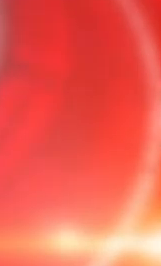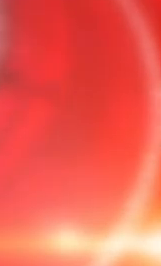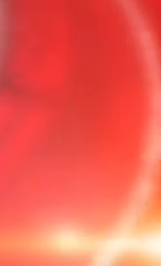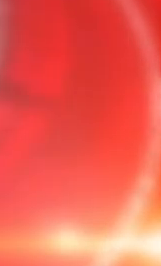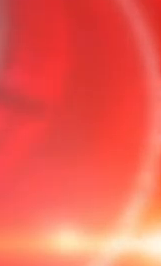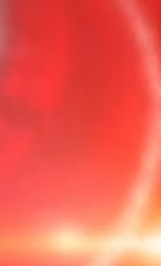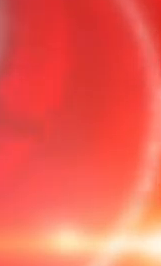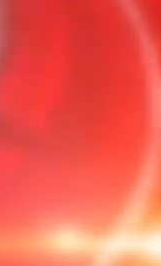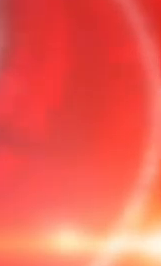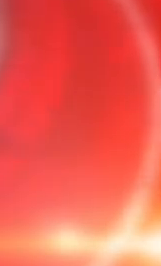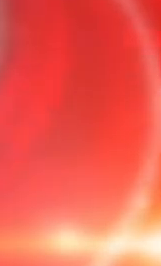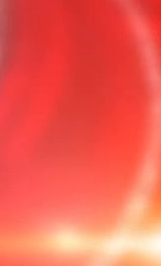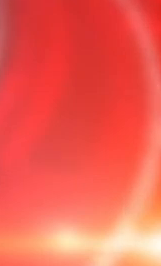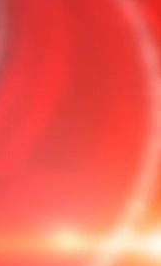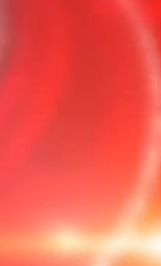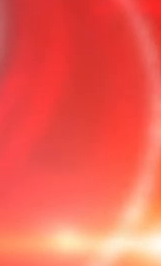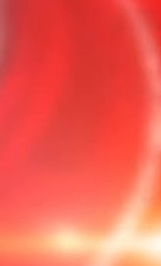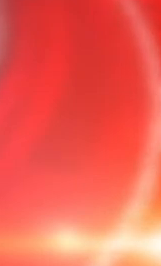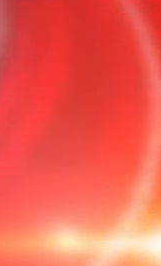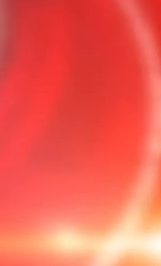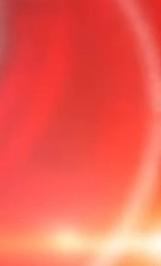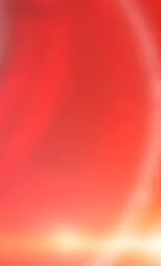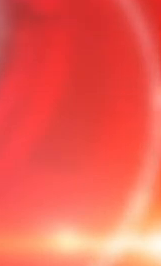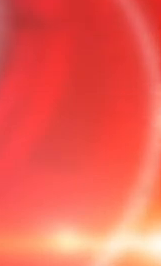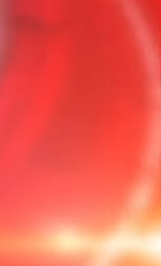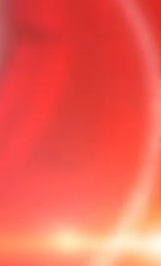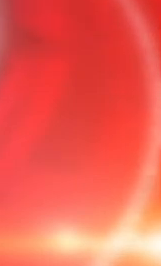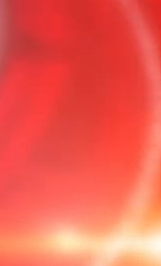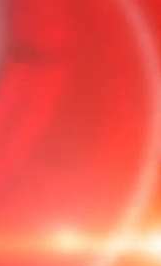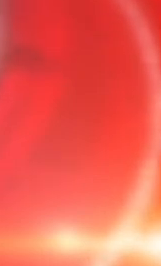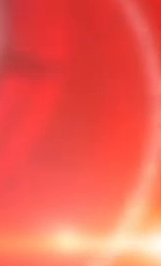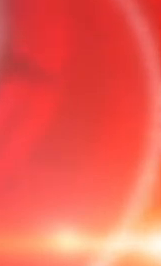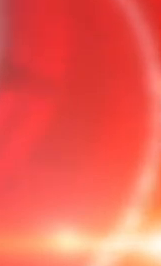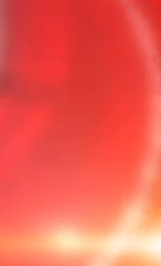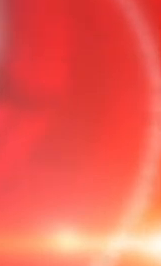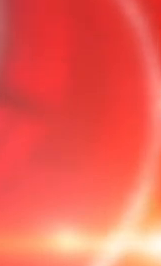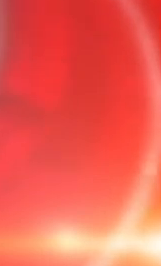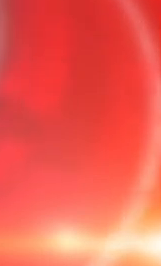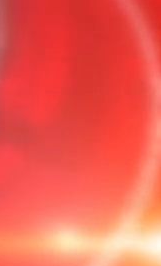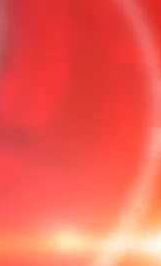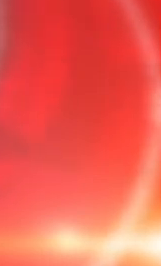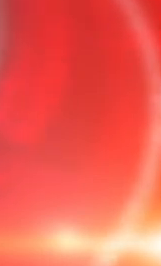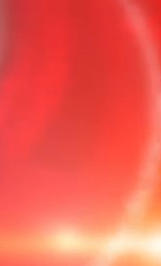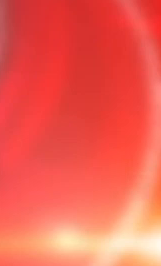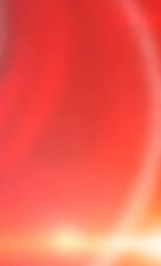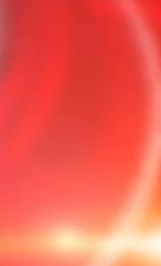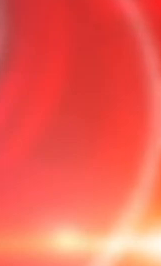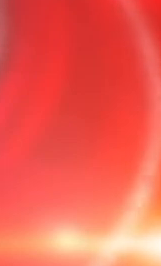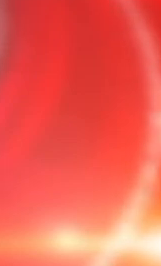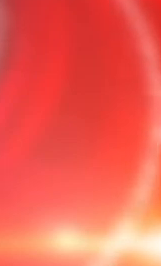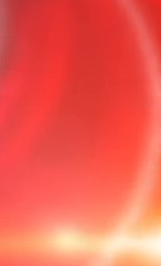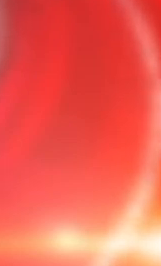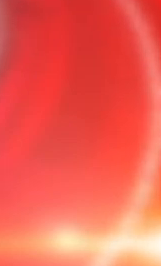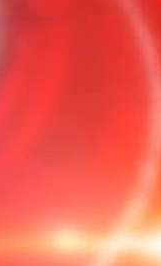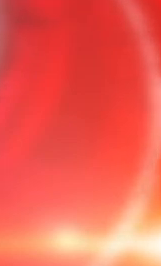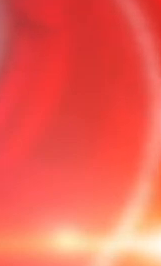Anul 2020 este un an remarcant în sfera agriculturii. Agricultorii au suferit pierderi la secerișul grânelor și acum la culturile